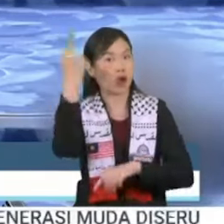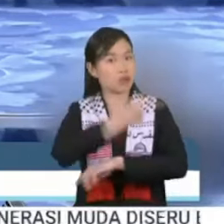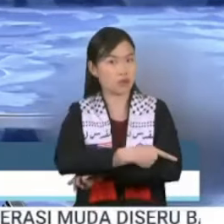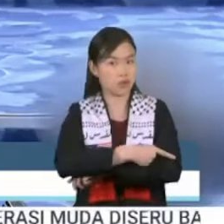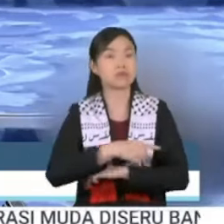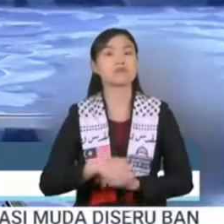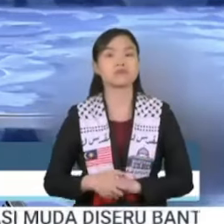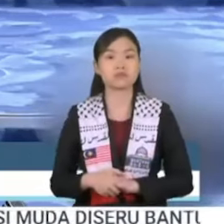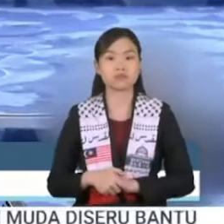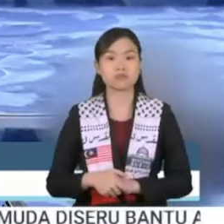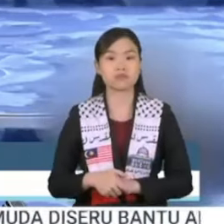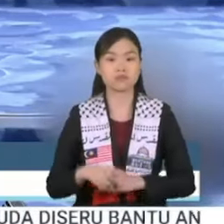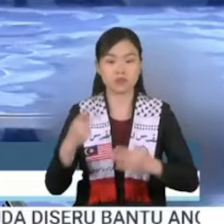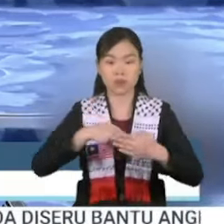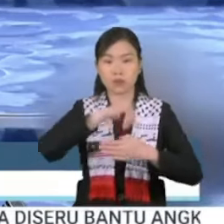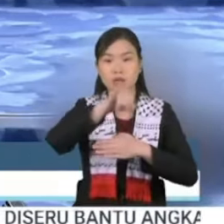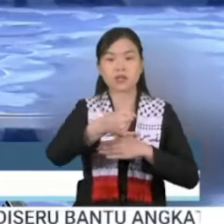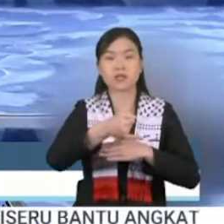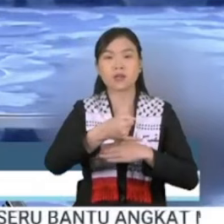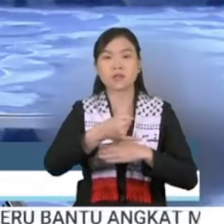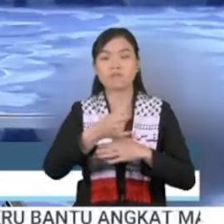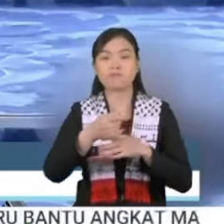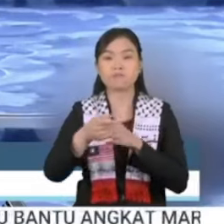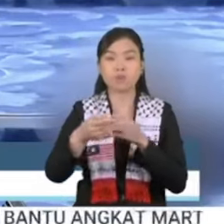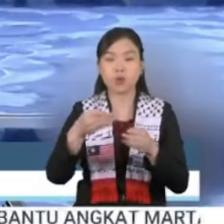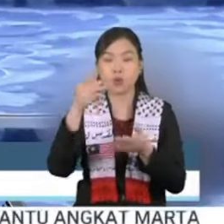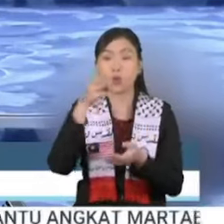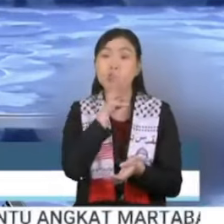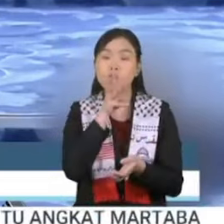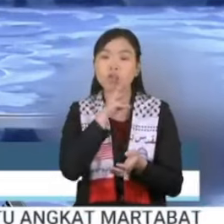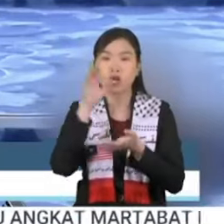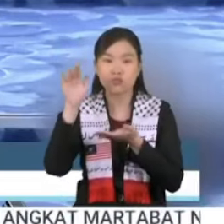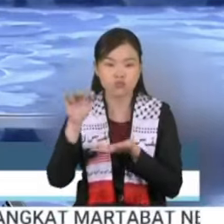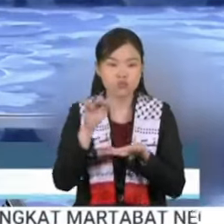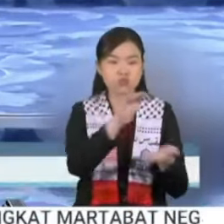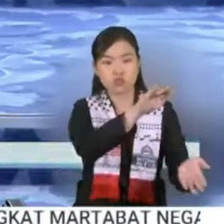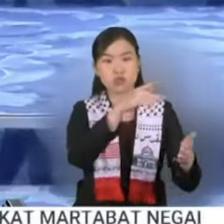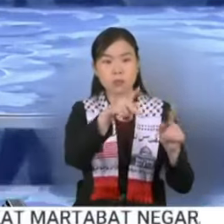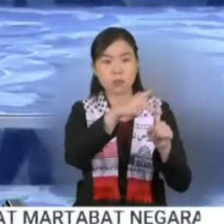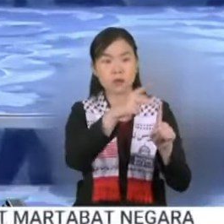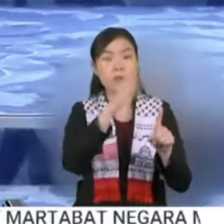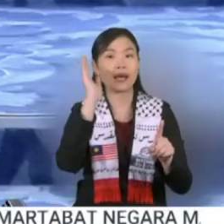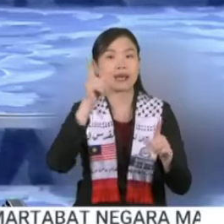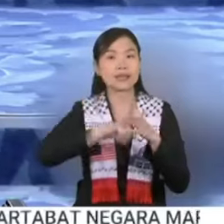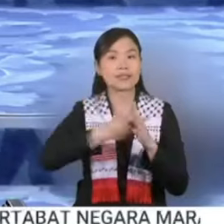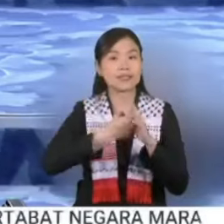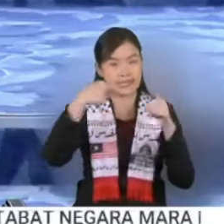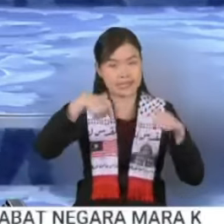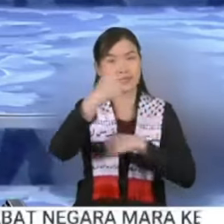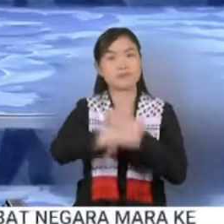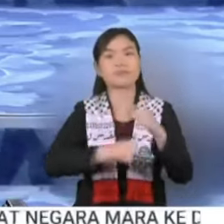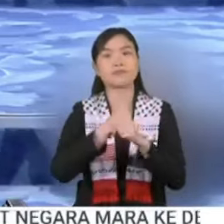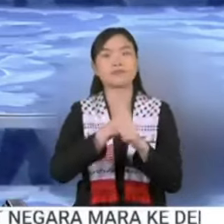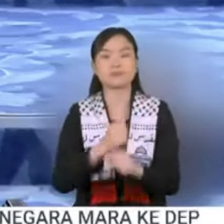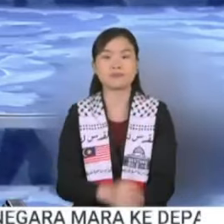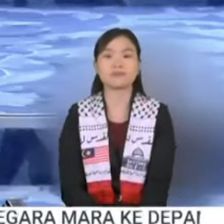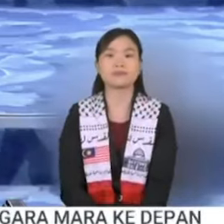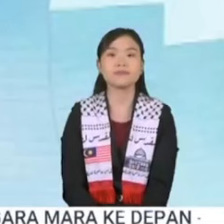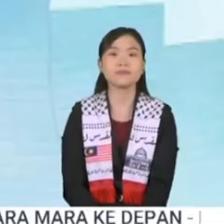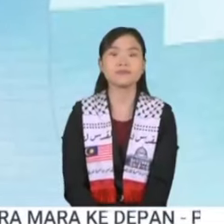Tambah beliau, projek pemeliharaan Sungai Perak dan pembekalan air terawat ke Pulau Pinang akan dimulakan tahun ini.